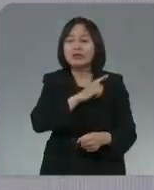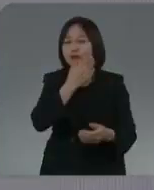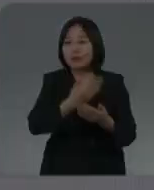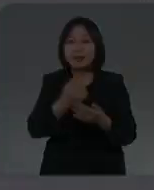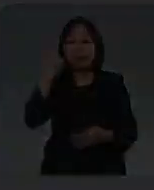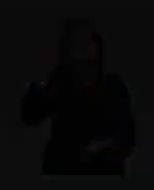cách Thành Tâm Nhất